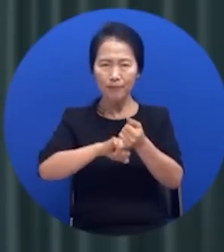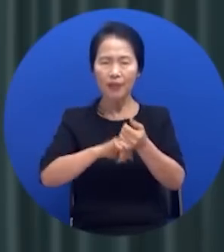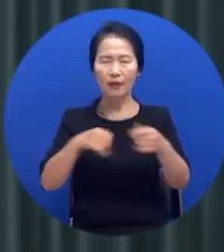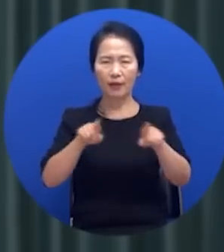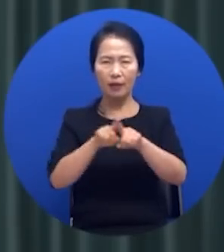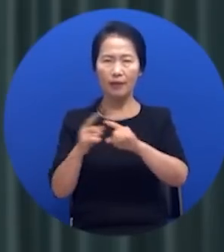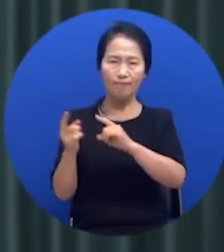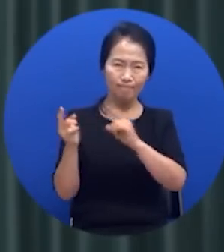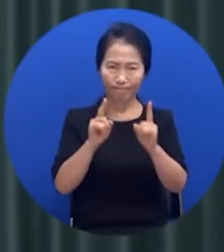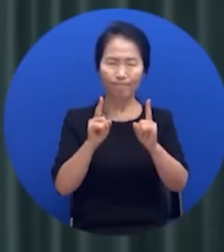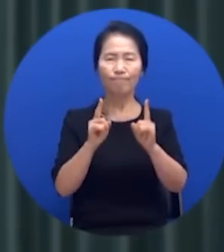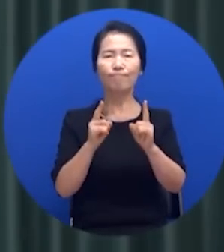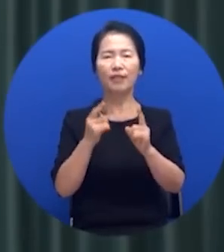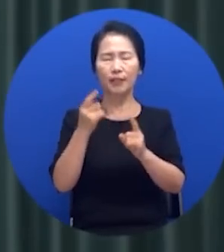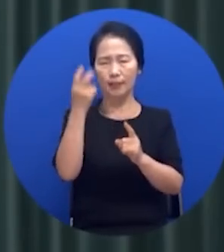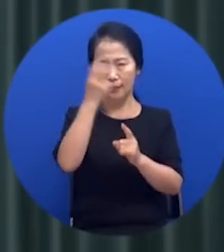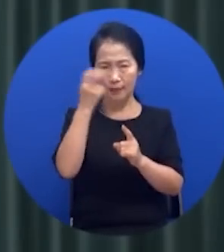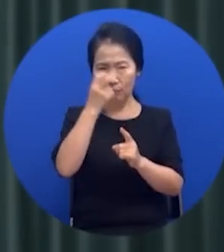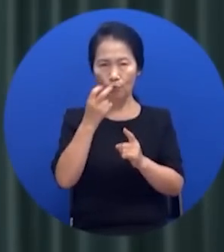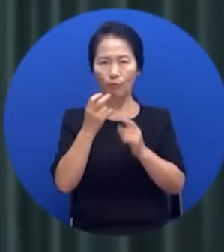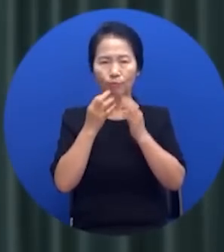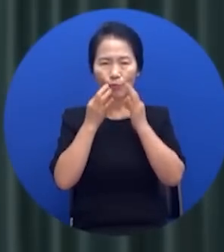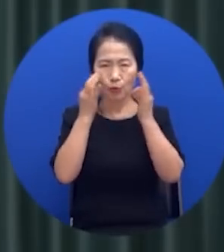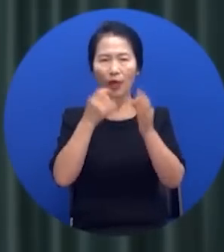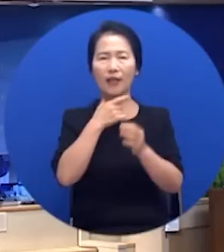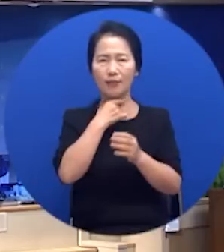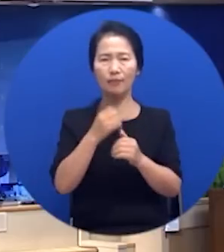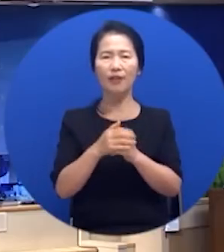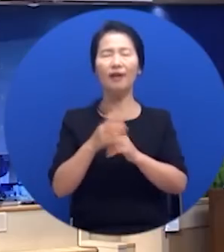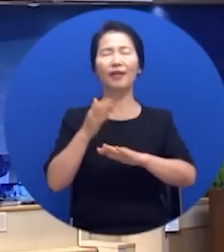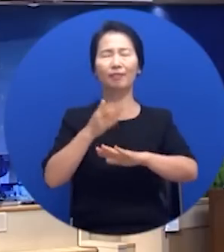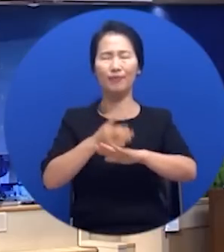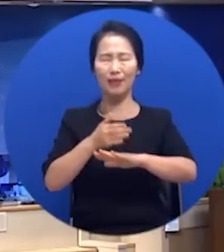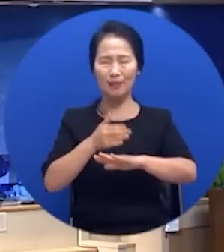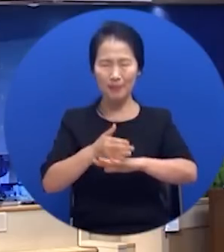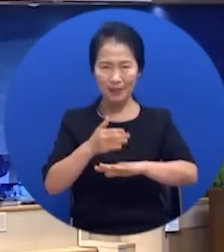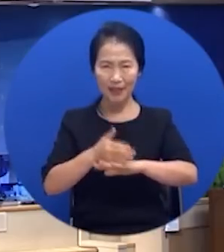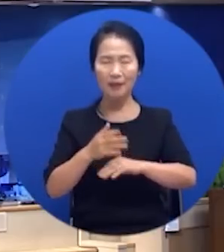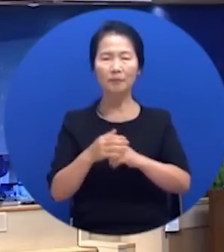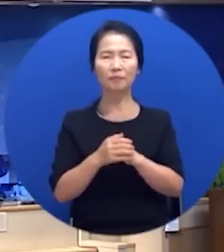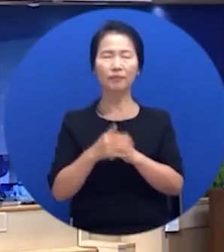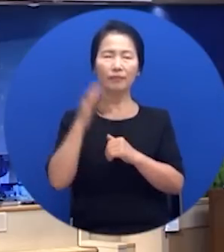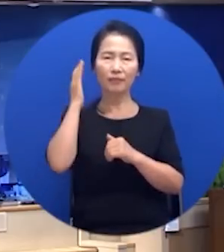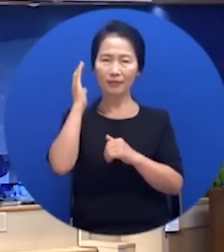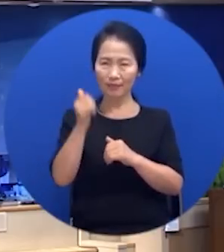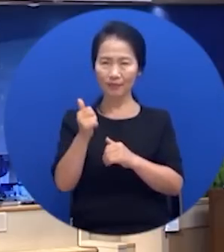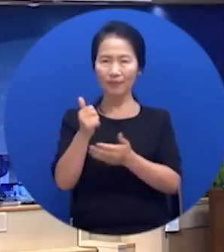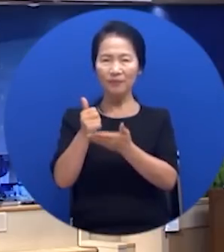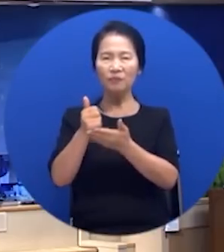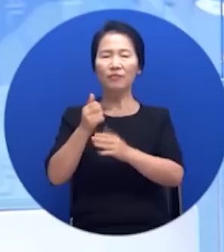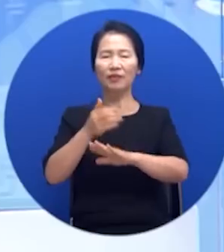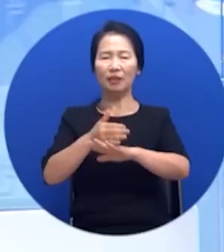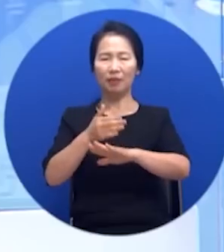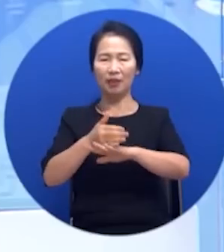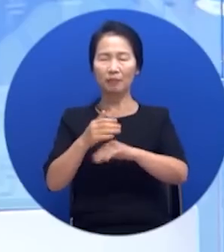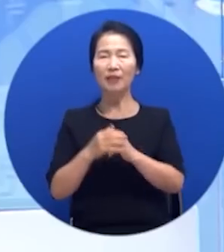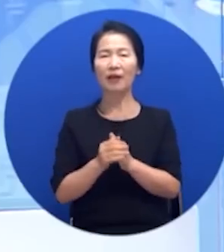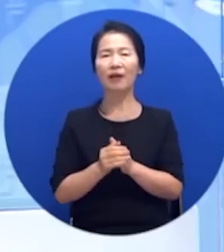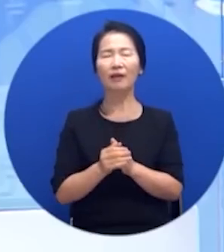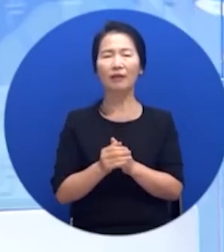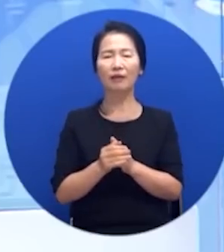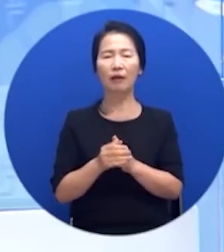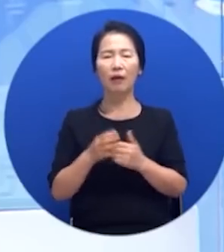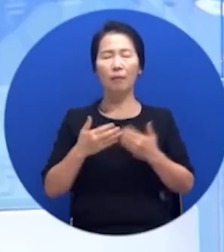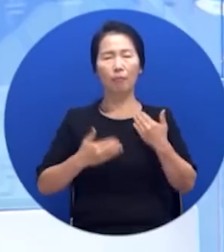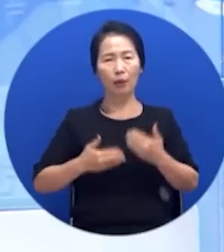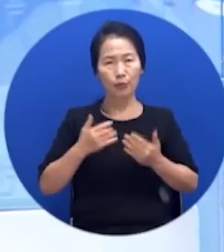것으로 보답하겠습니다. 감사합니다. 네, 대통령님 감사합니다.